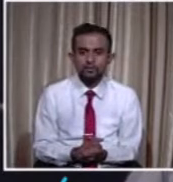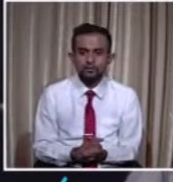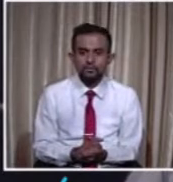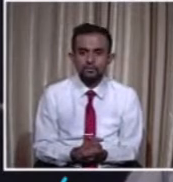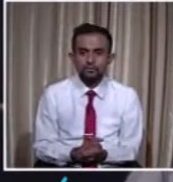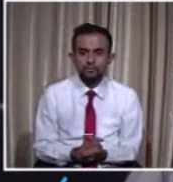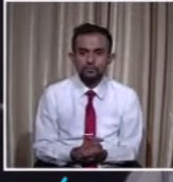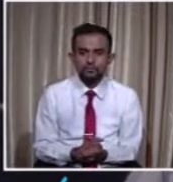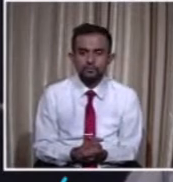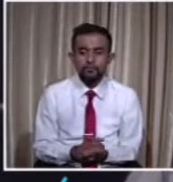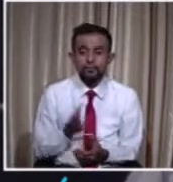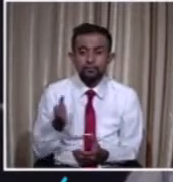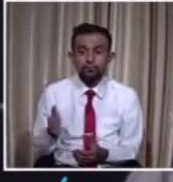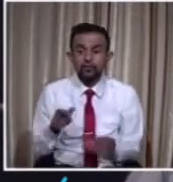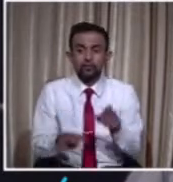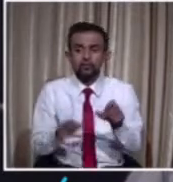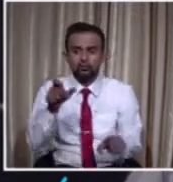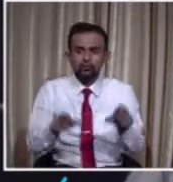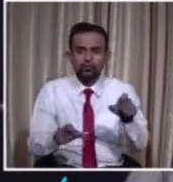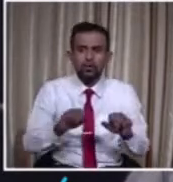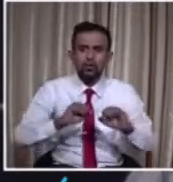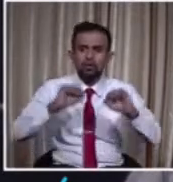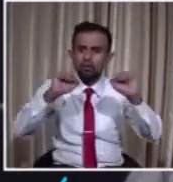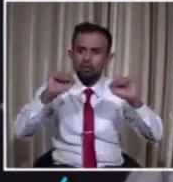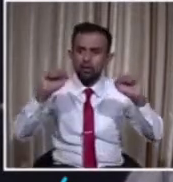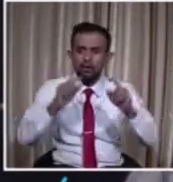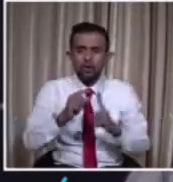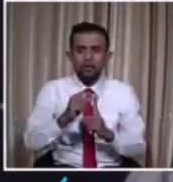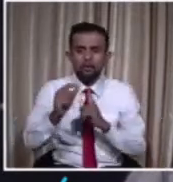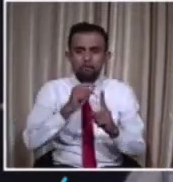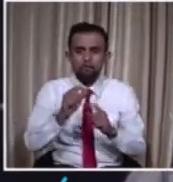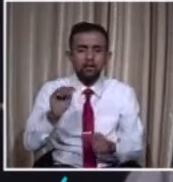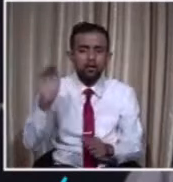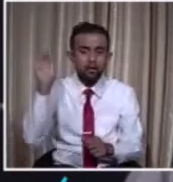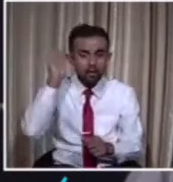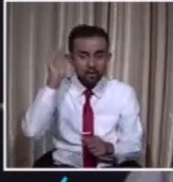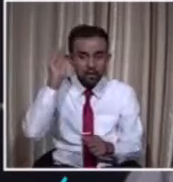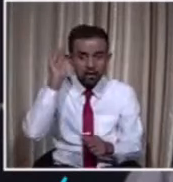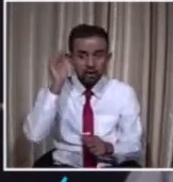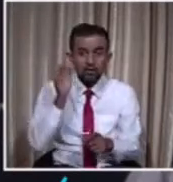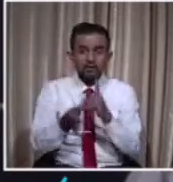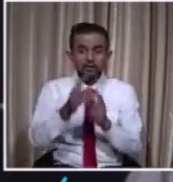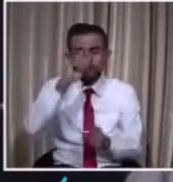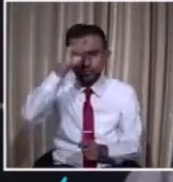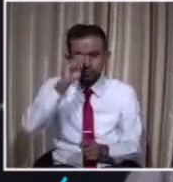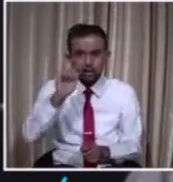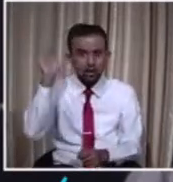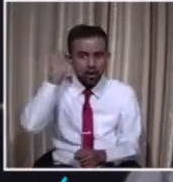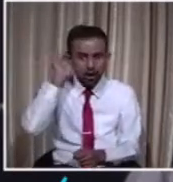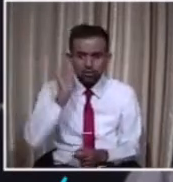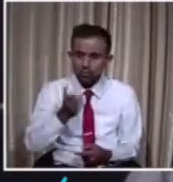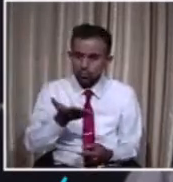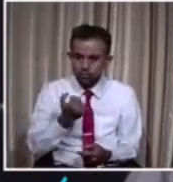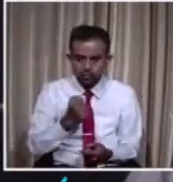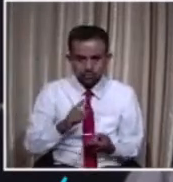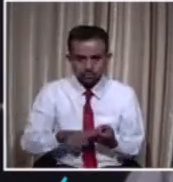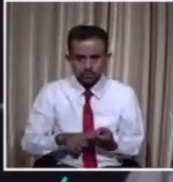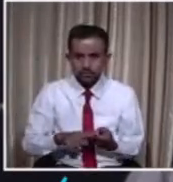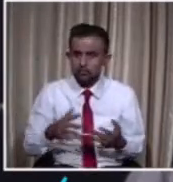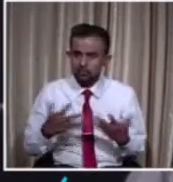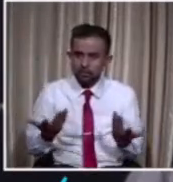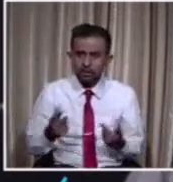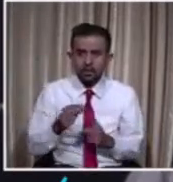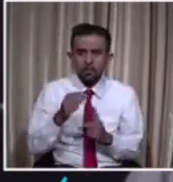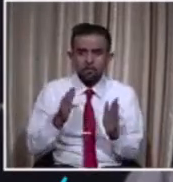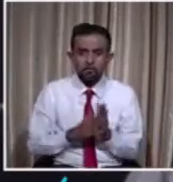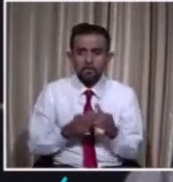මේ ජනතාවගේ හඬට පාර්ලිමේන්තුවේ හඬට එක්කෝ ජනාධිපතිතුමා අහුන්කම් දෙන්න ඕනේ. එහෙම නැත්නම්